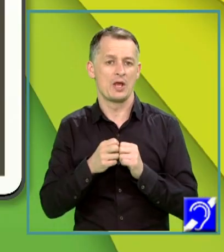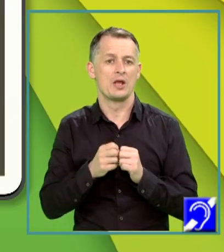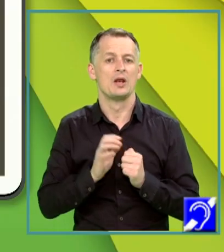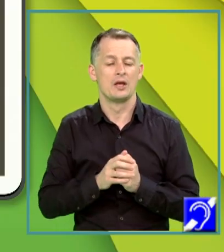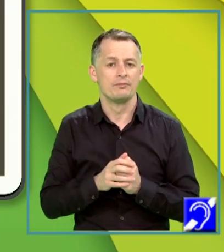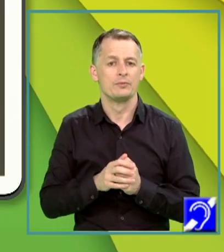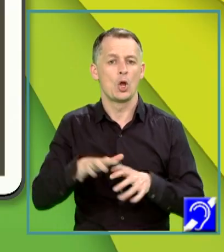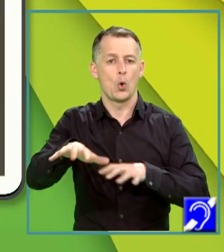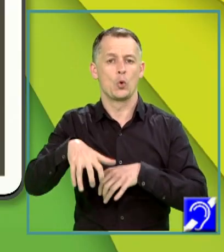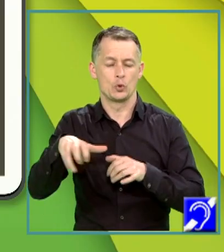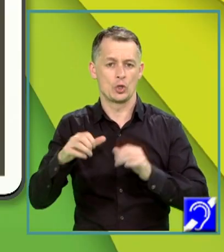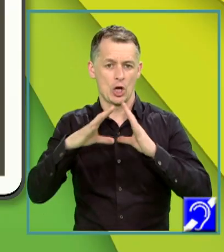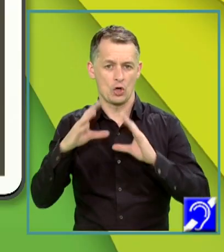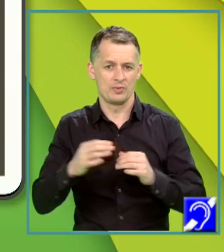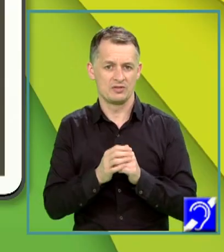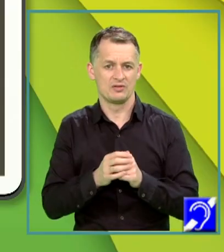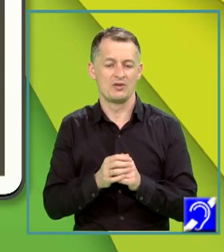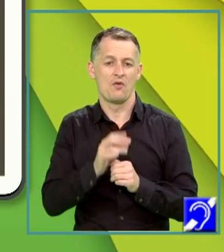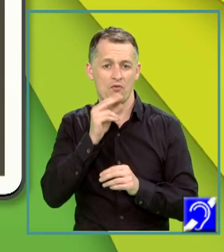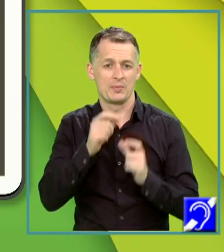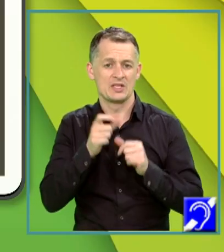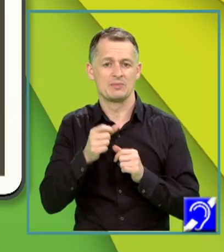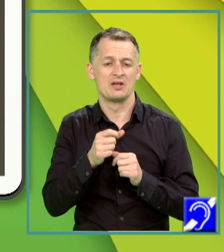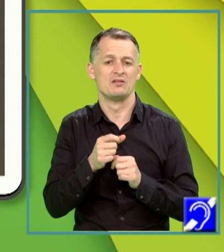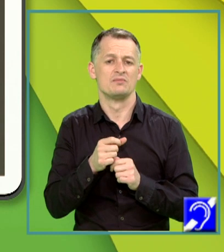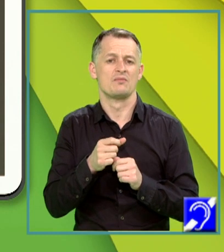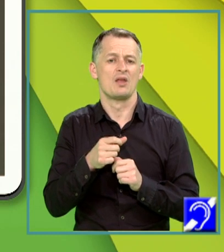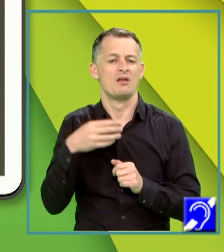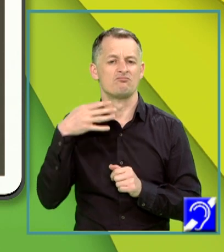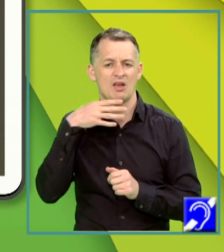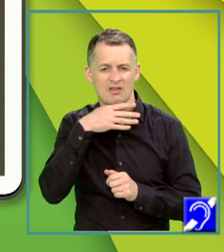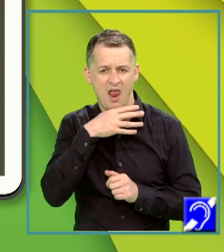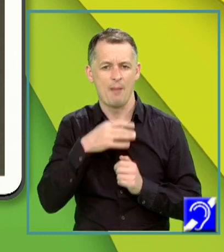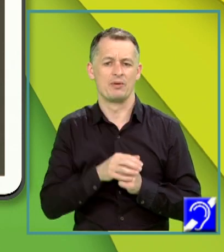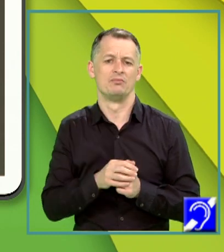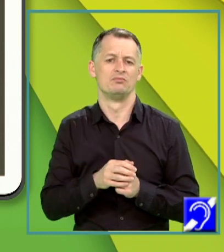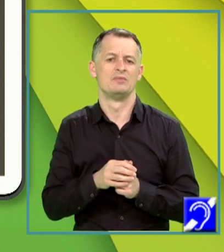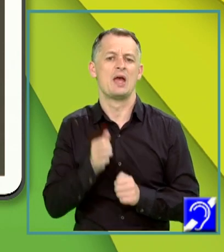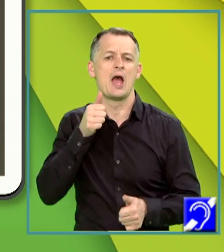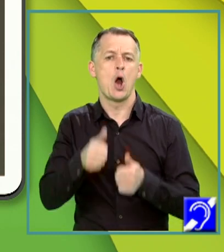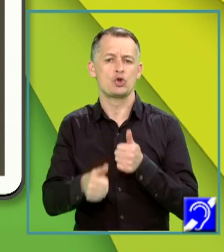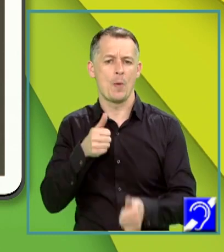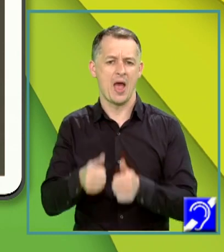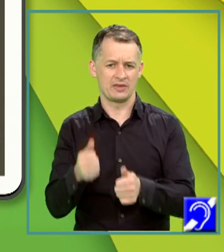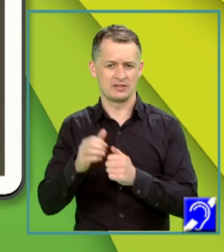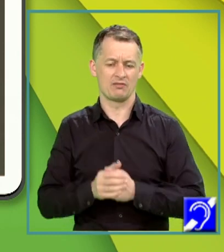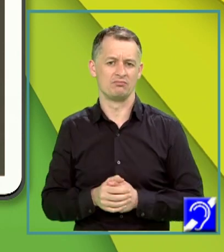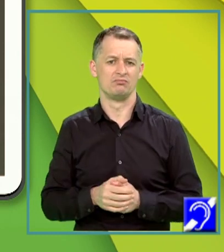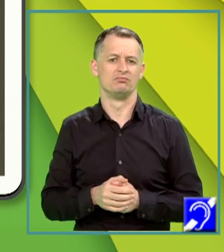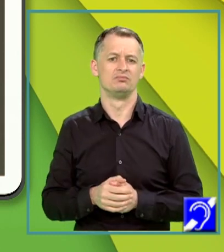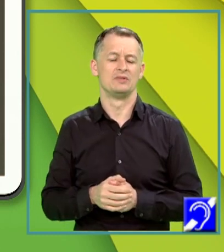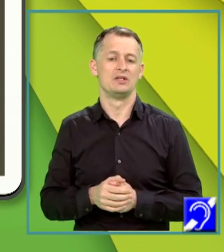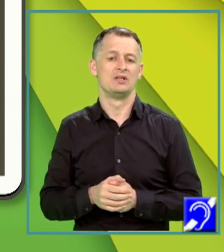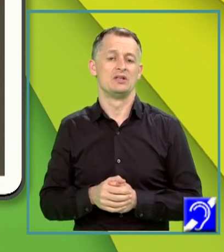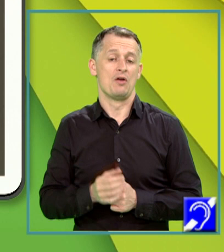discutăm despre o slabă mecanizare și pentru că discutăm despre Slava mecanizare trebuie să facem o scurtă comparație